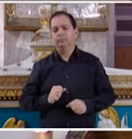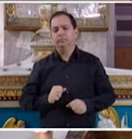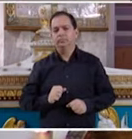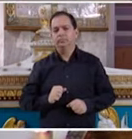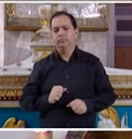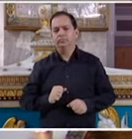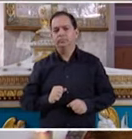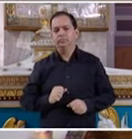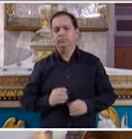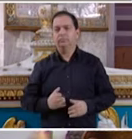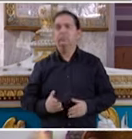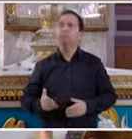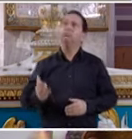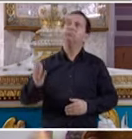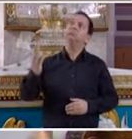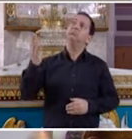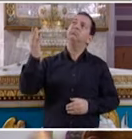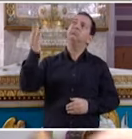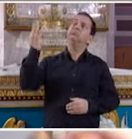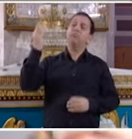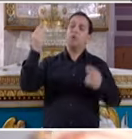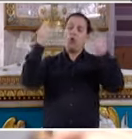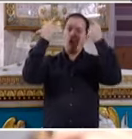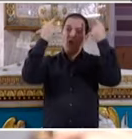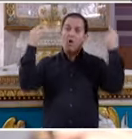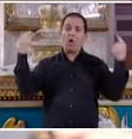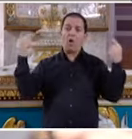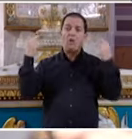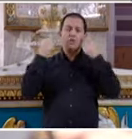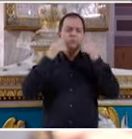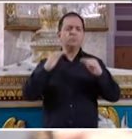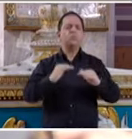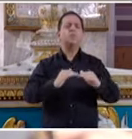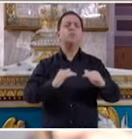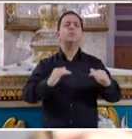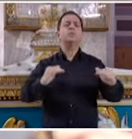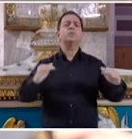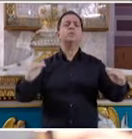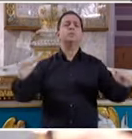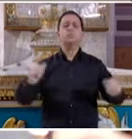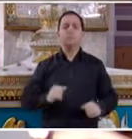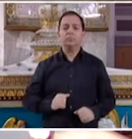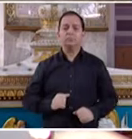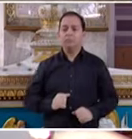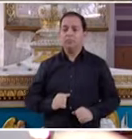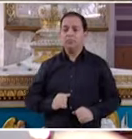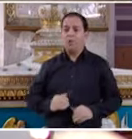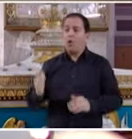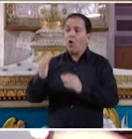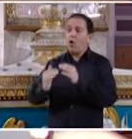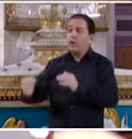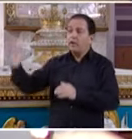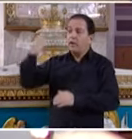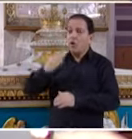Ο δε Θεός της ειρήνης, ο αναγαγών εκ νεκρών,